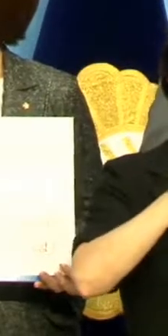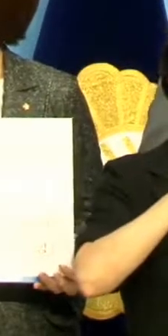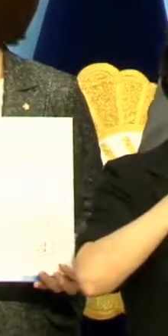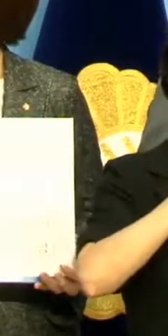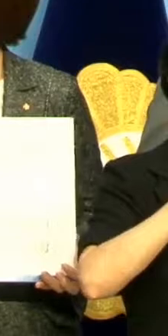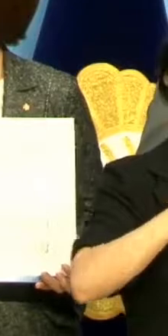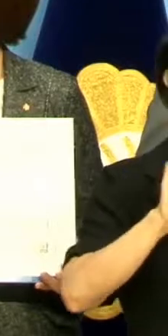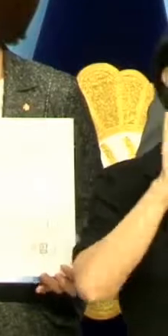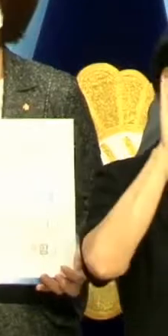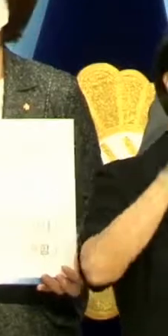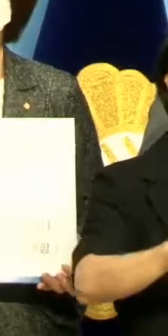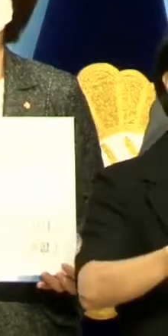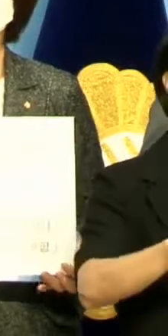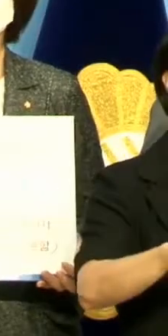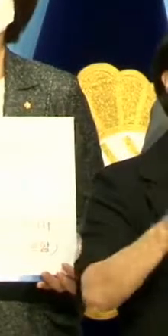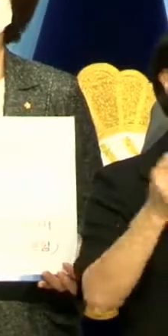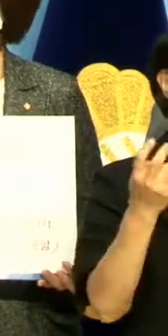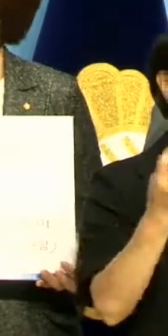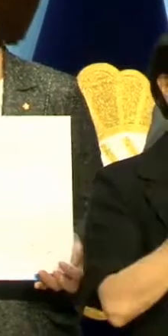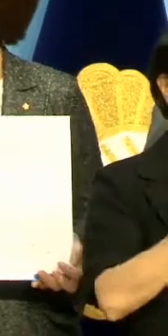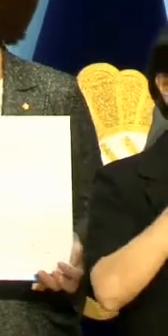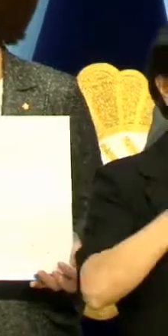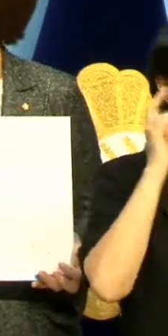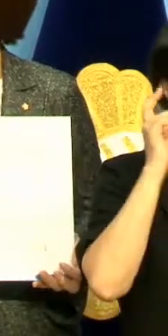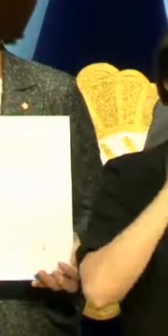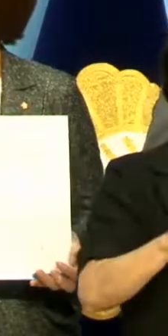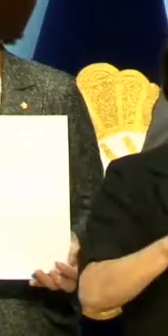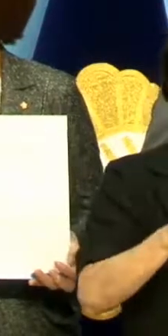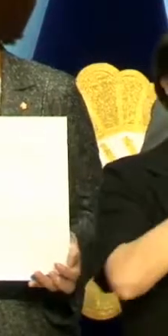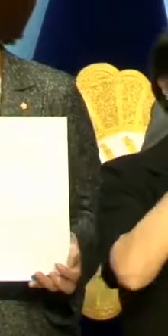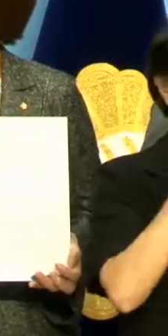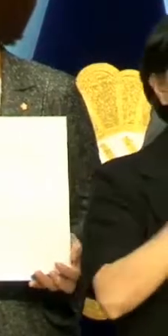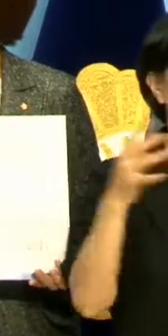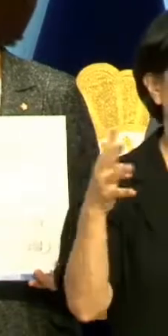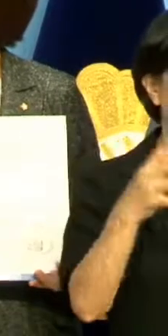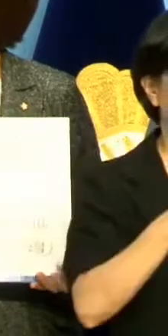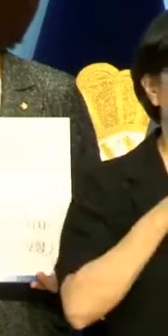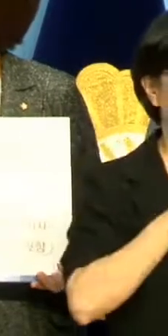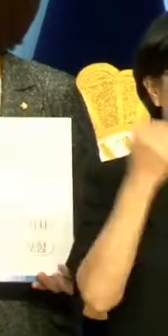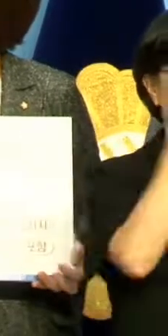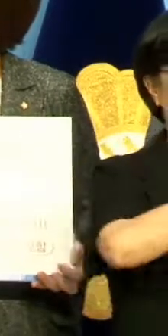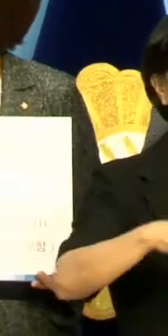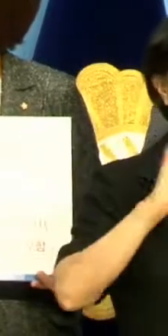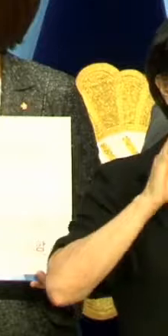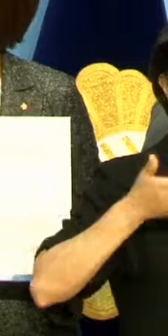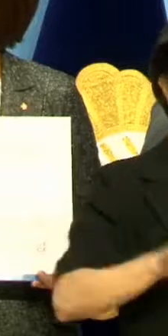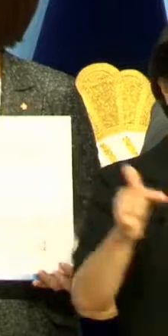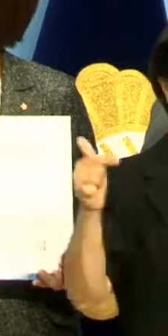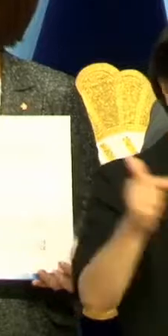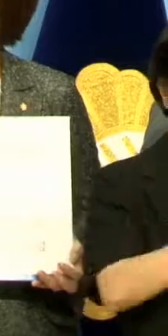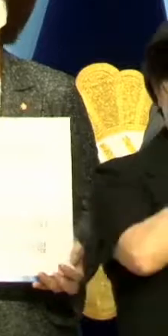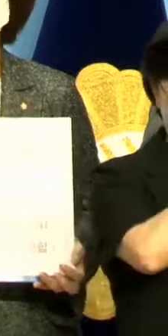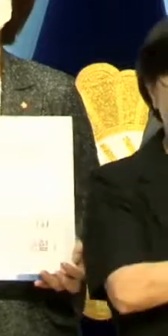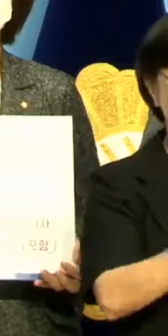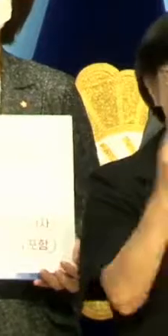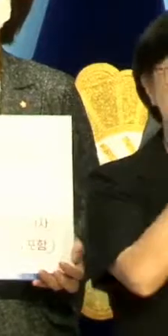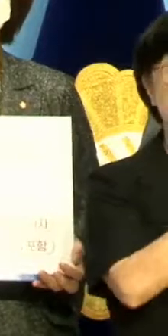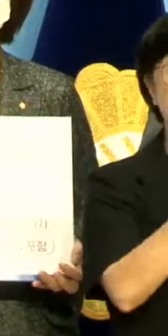방안을 고민하는 등의 사회적인 합의를 추진할 생각입니다 져 출생이 지속되면 오는